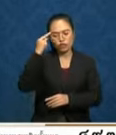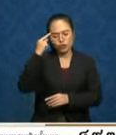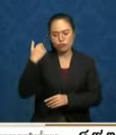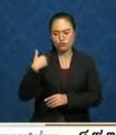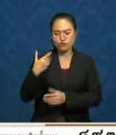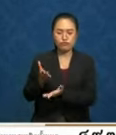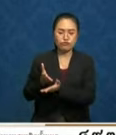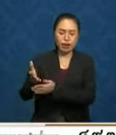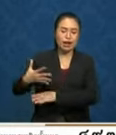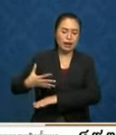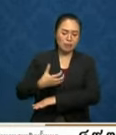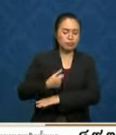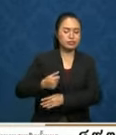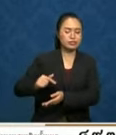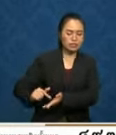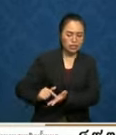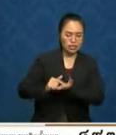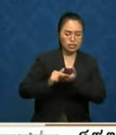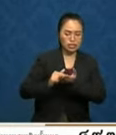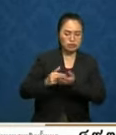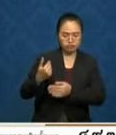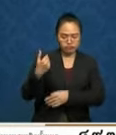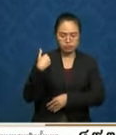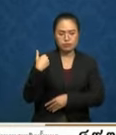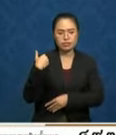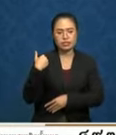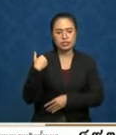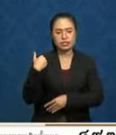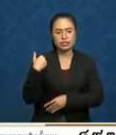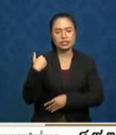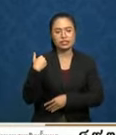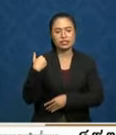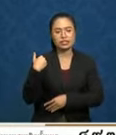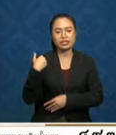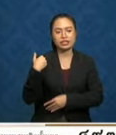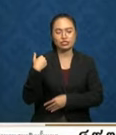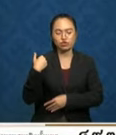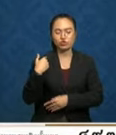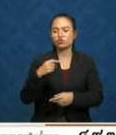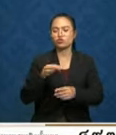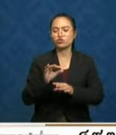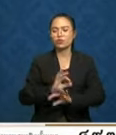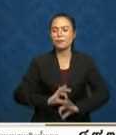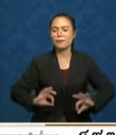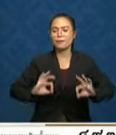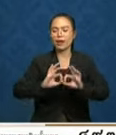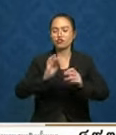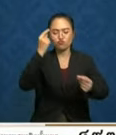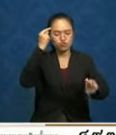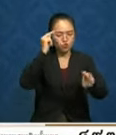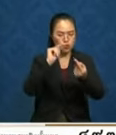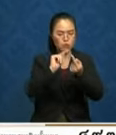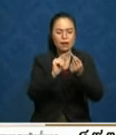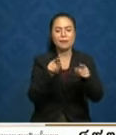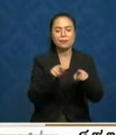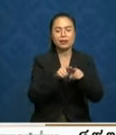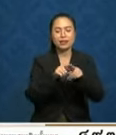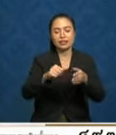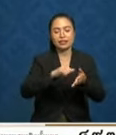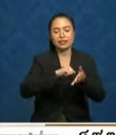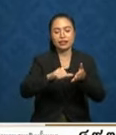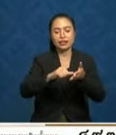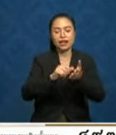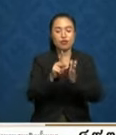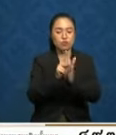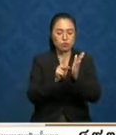นอเช่นกันเพราะนั้นด้วยเจตนาเดียวกันที่จะมีการแก้ไขกฎหมายฉบับนี้เพื่อ